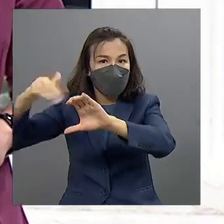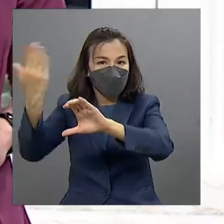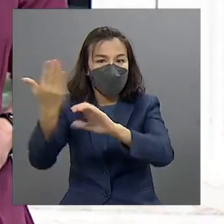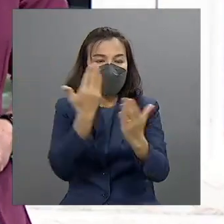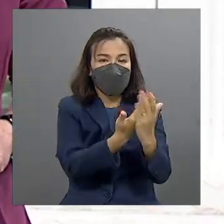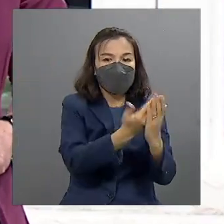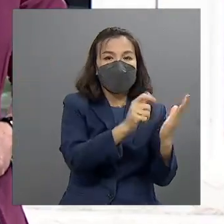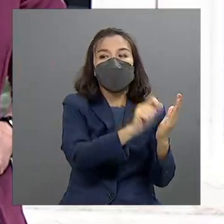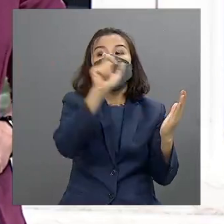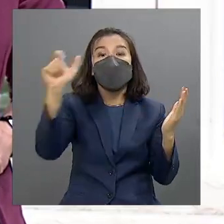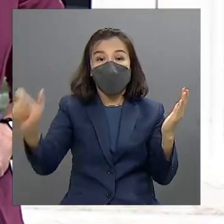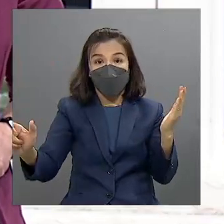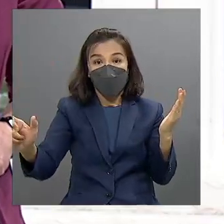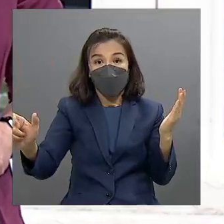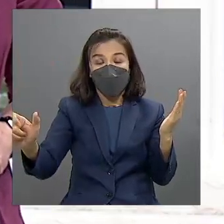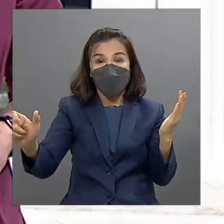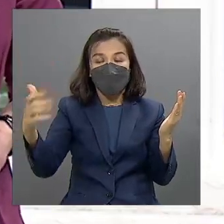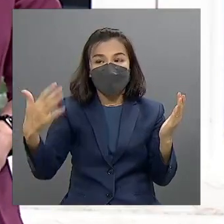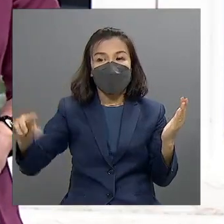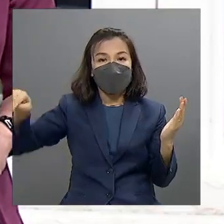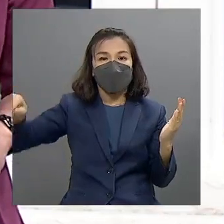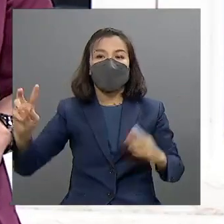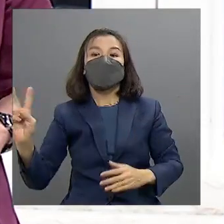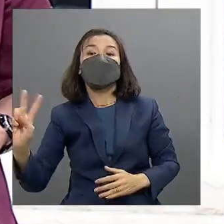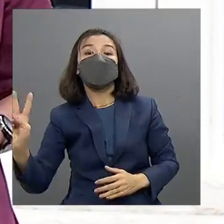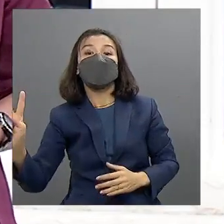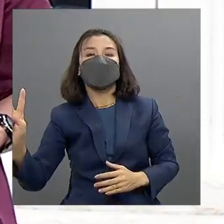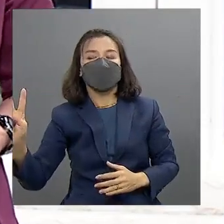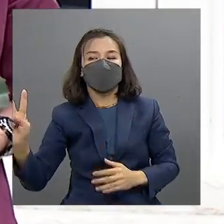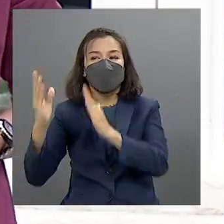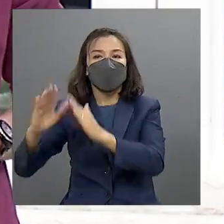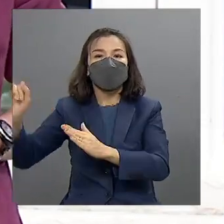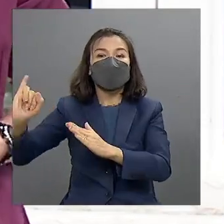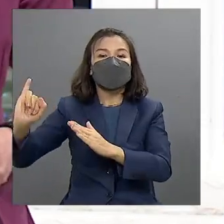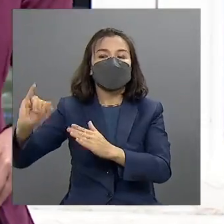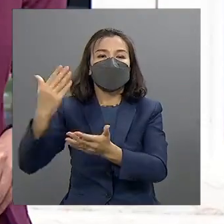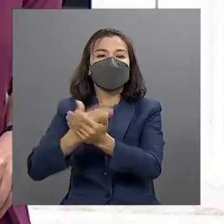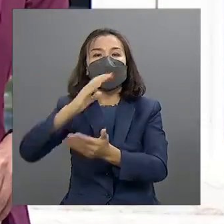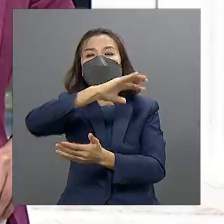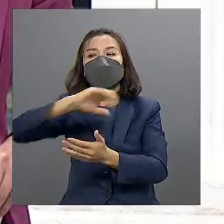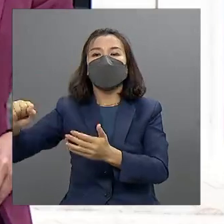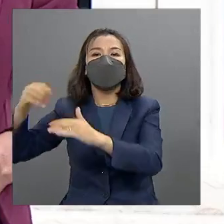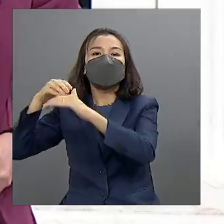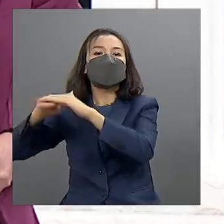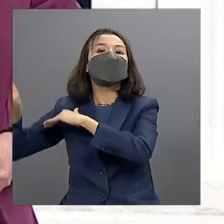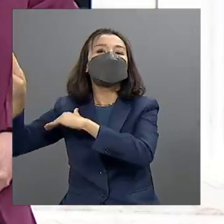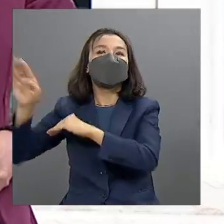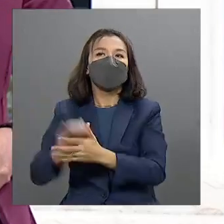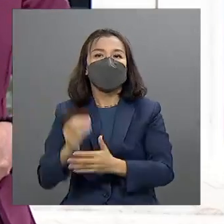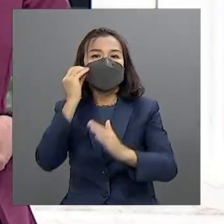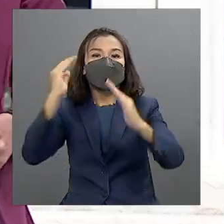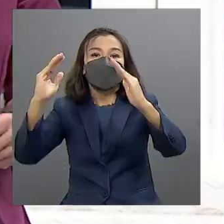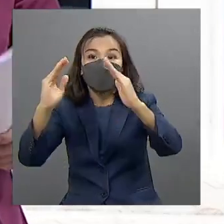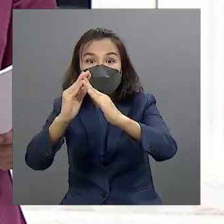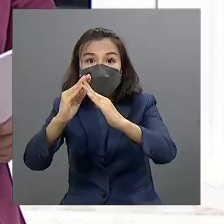การเสรจ ผู้ที่ก่อเหตุนะคะ ก็เอาเงินไปเลยแล้วก็ไม่คืน บ้านก็ไม่ได้ด้วยนะคะ